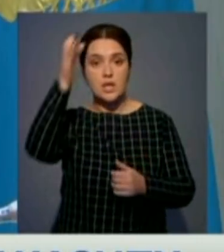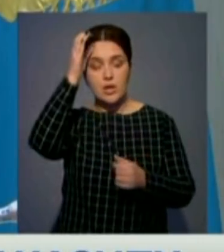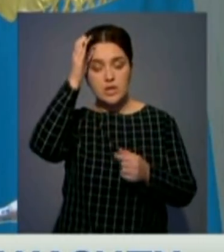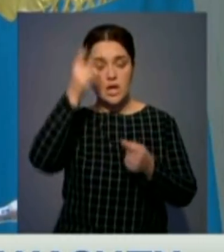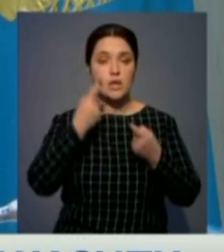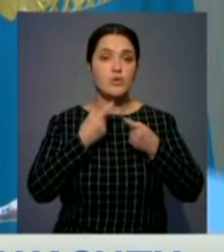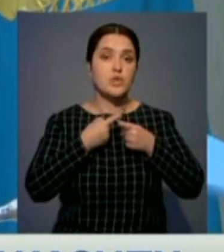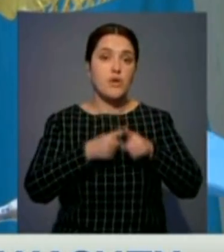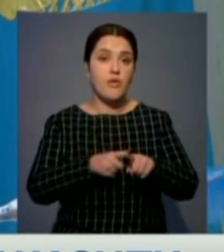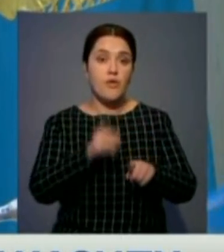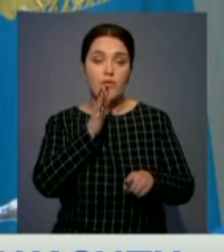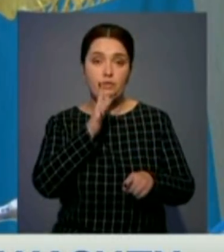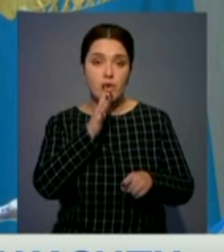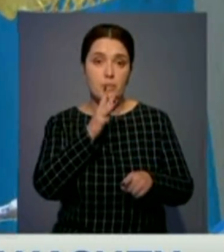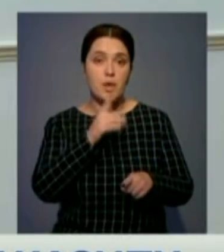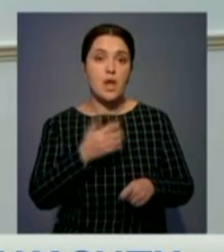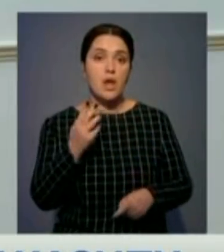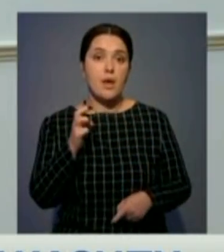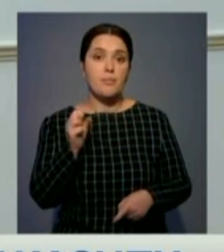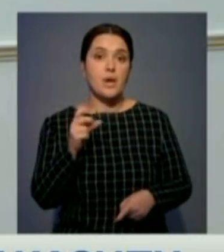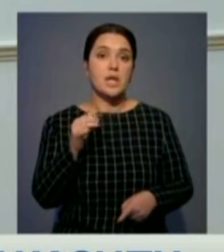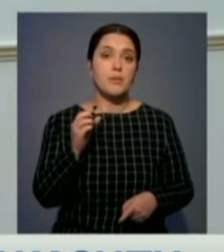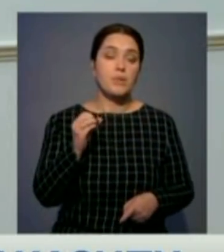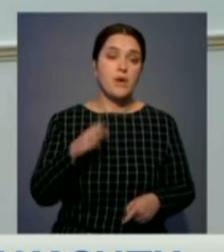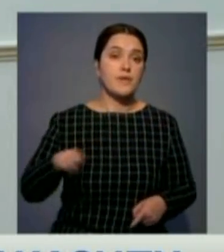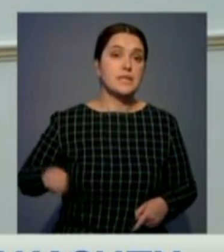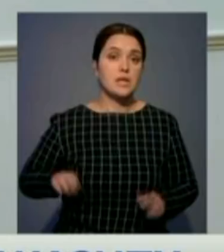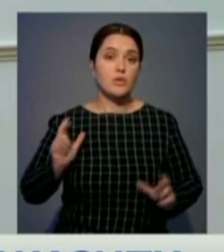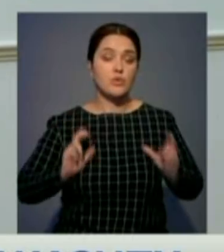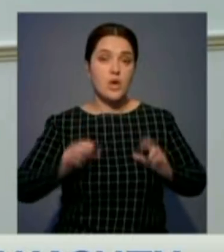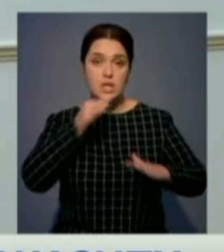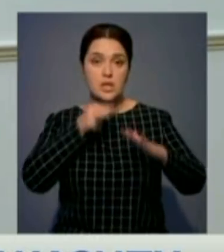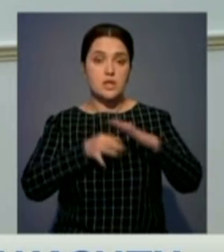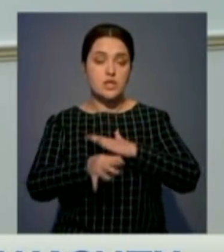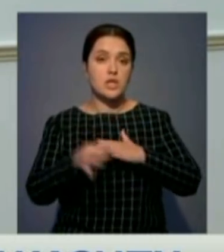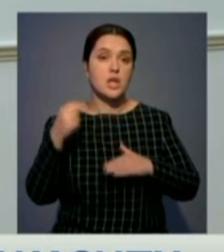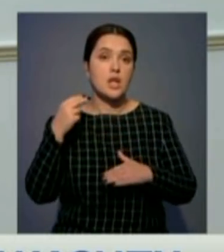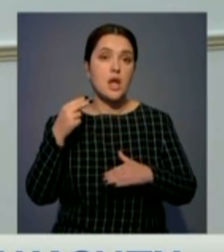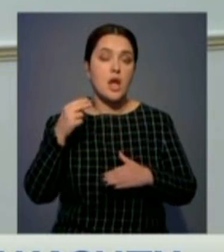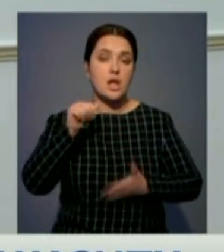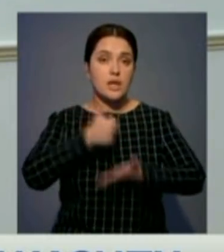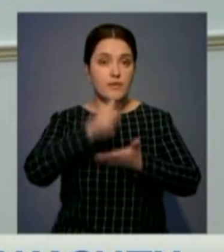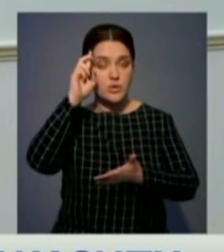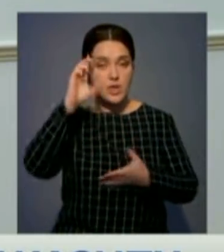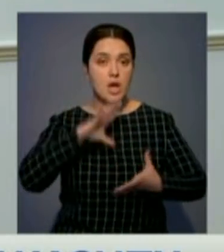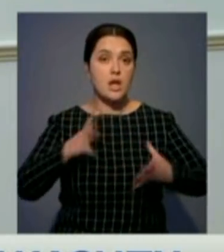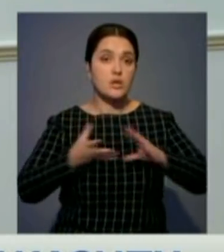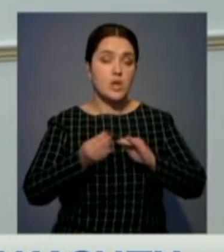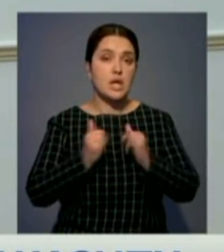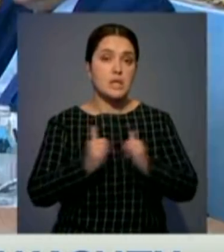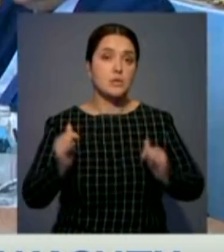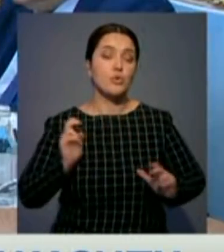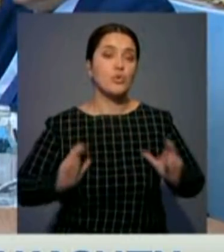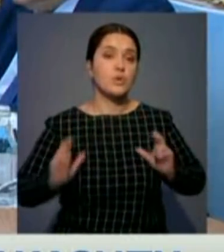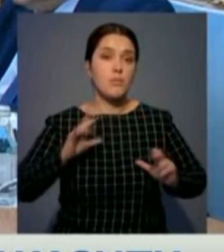требованиям современного научно-технического прогресса. В свою очередь, Такир Балыкпаев доложил президенту о результатах развития университета.